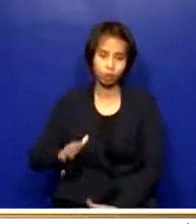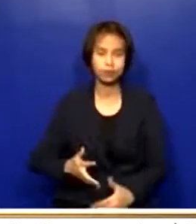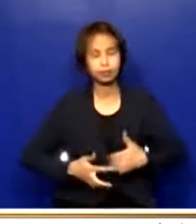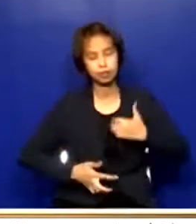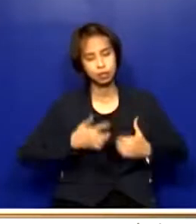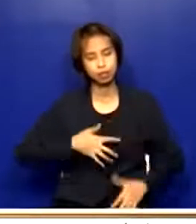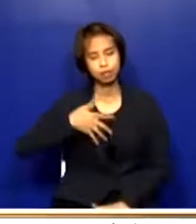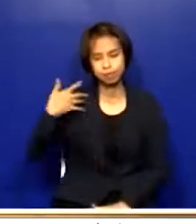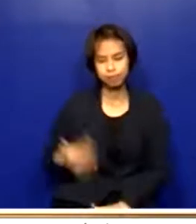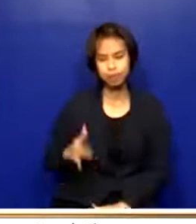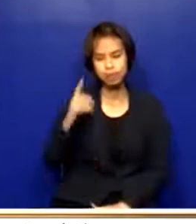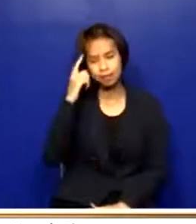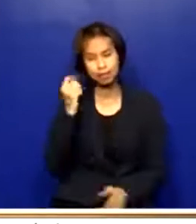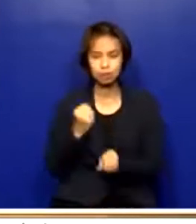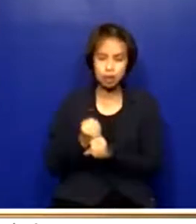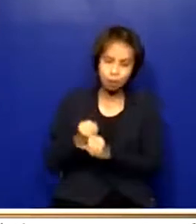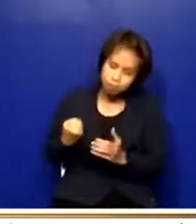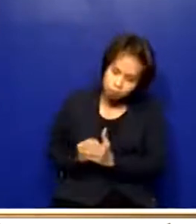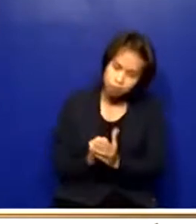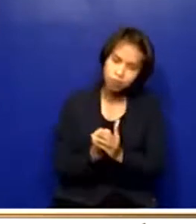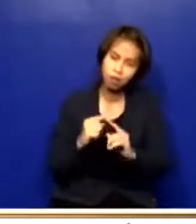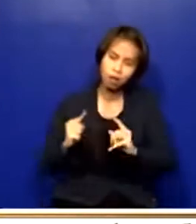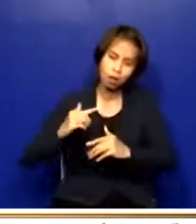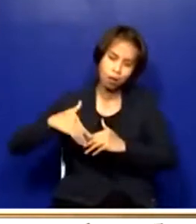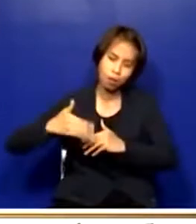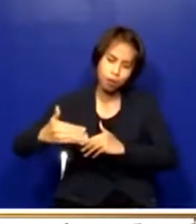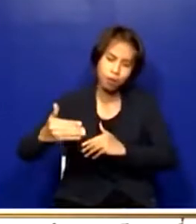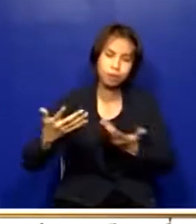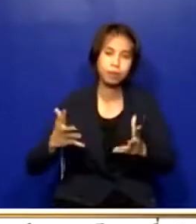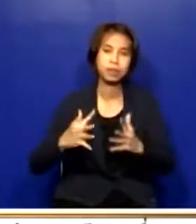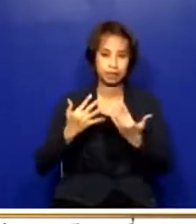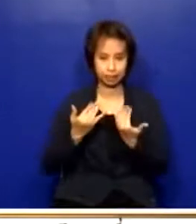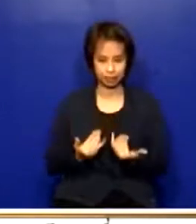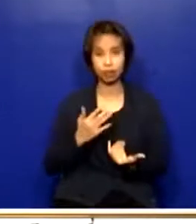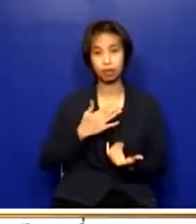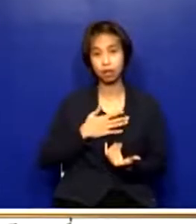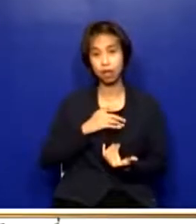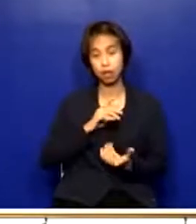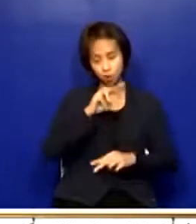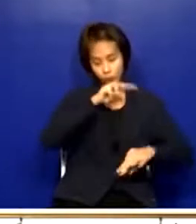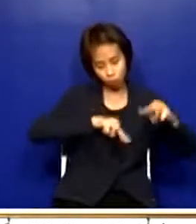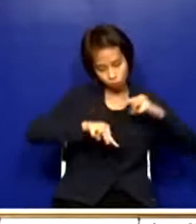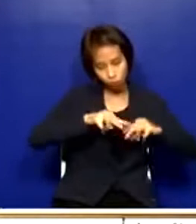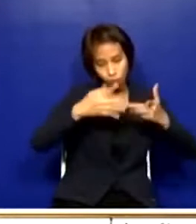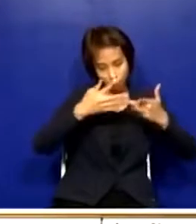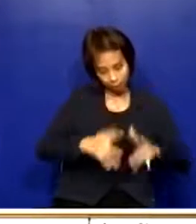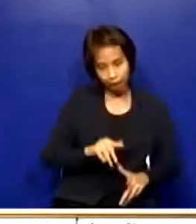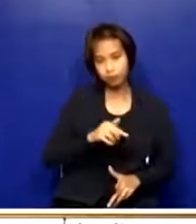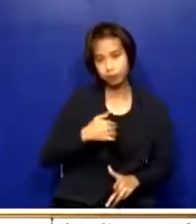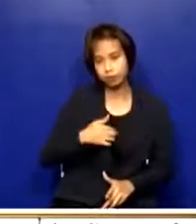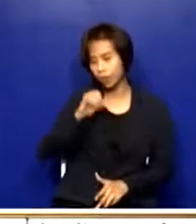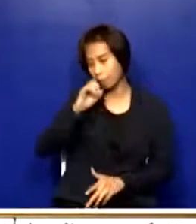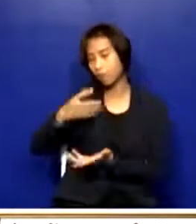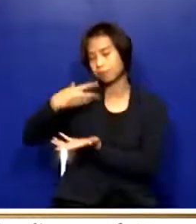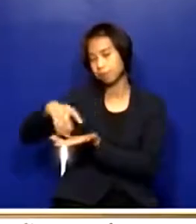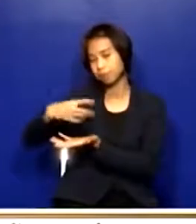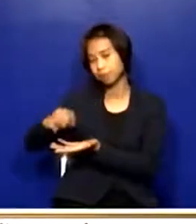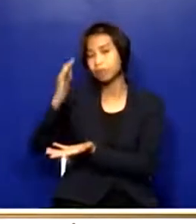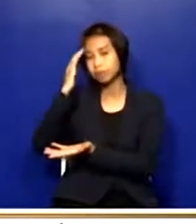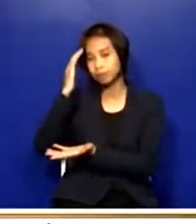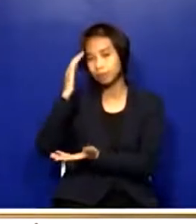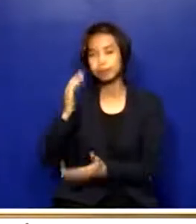ร